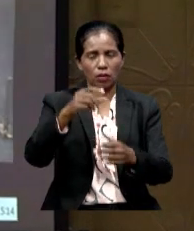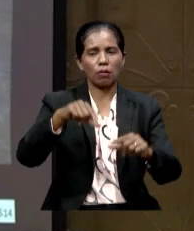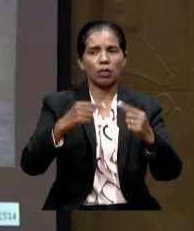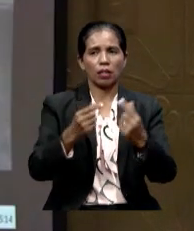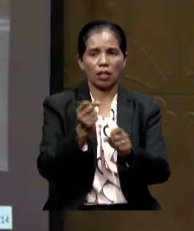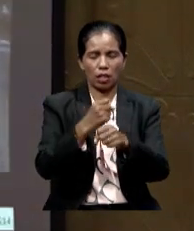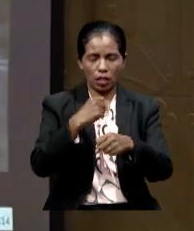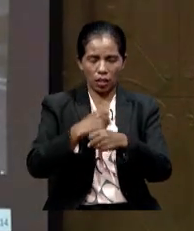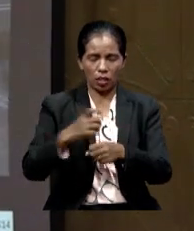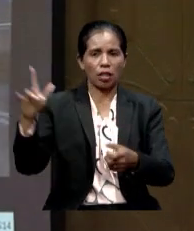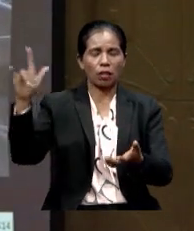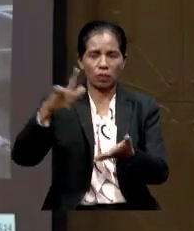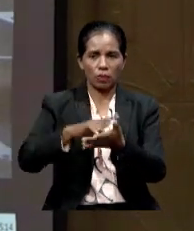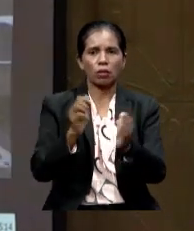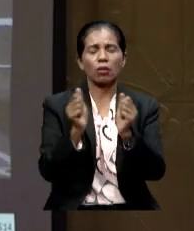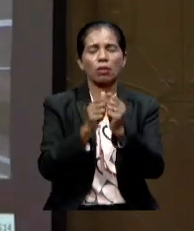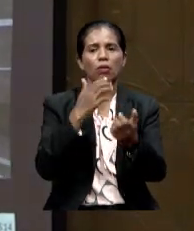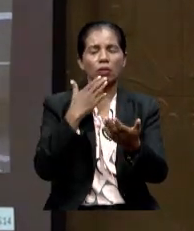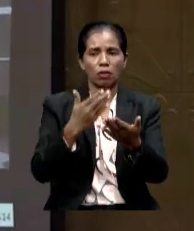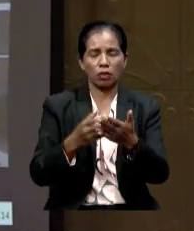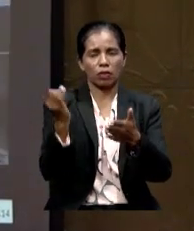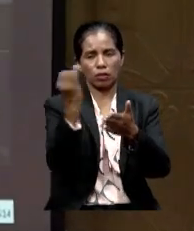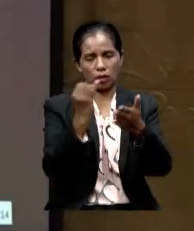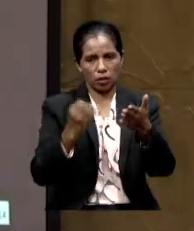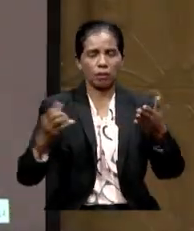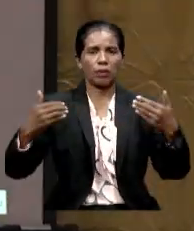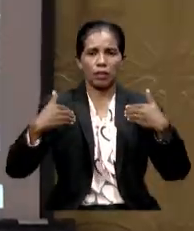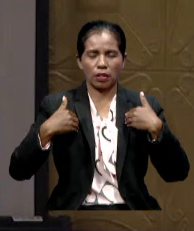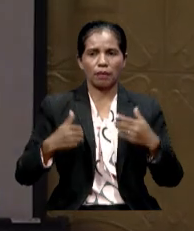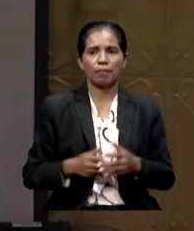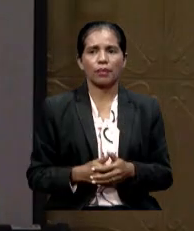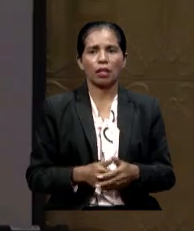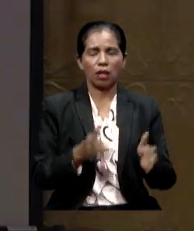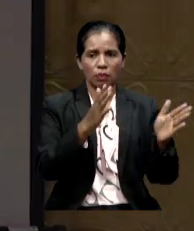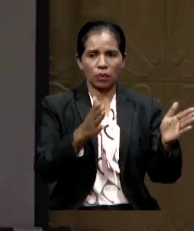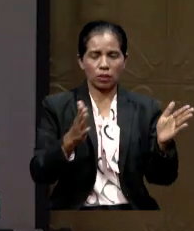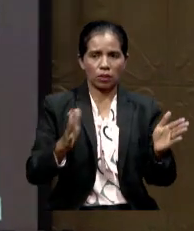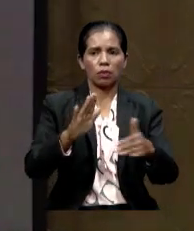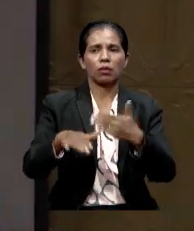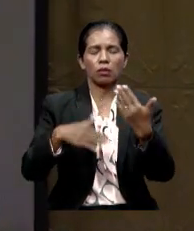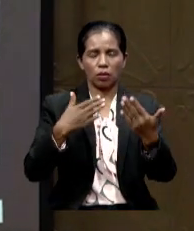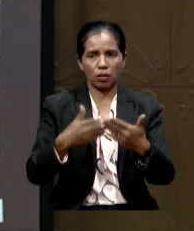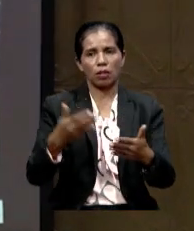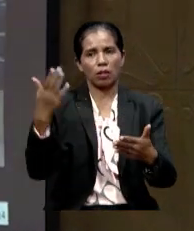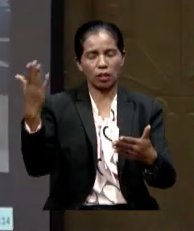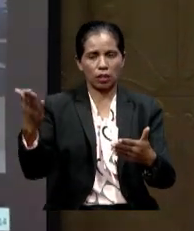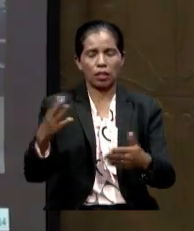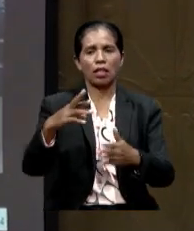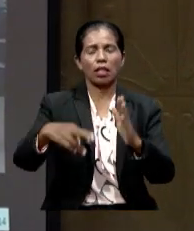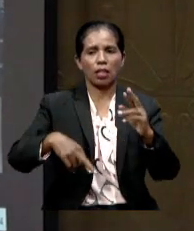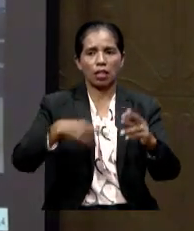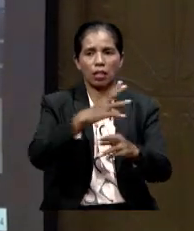constrói aeroporto com qualidade de dia que tuir dezeno nebe ia. Proses itu tu lah oh, iha koridor negara. Nabi